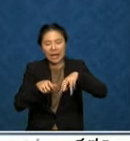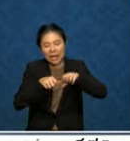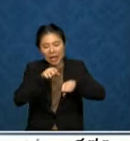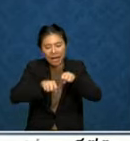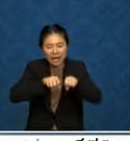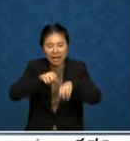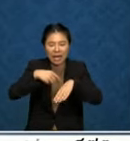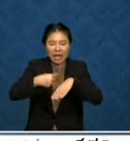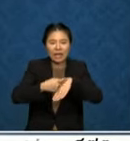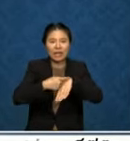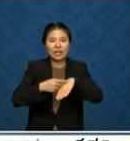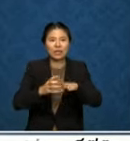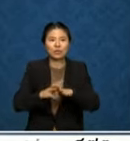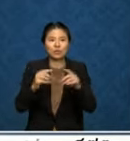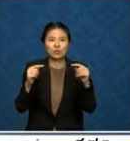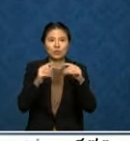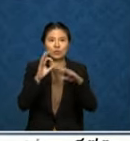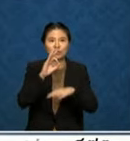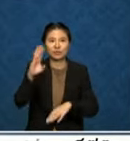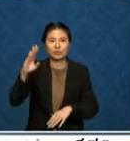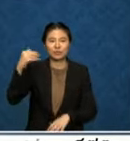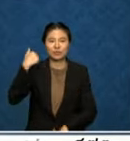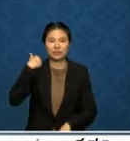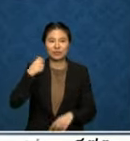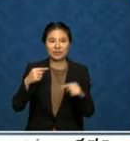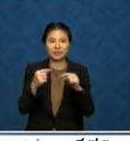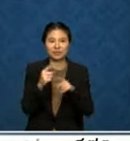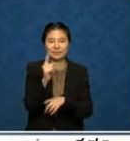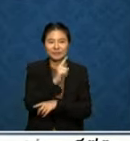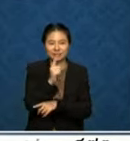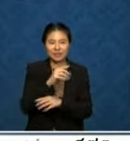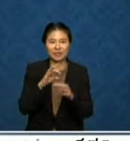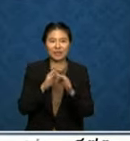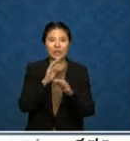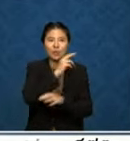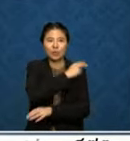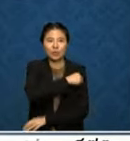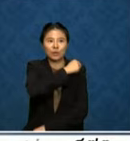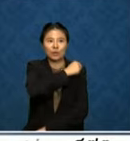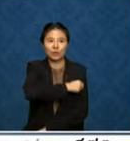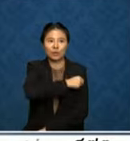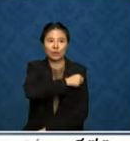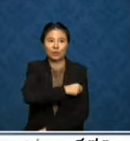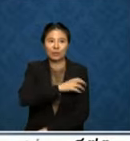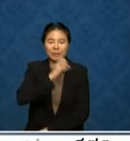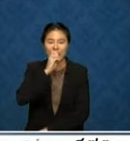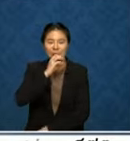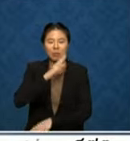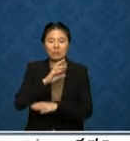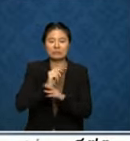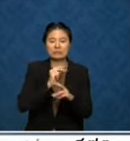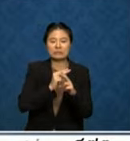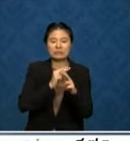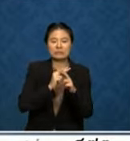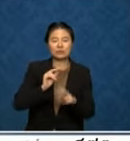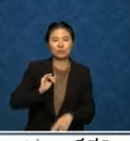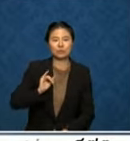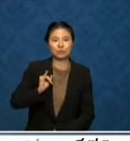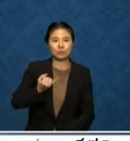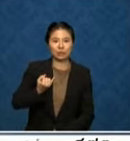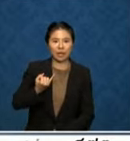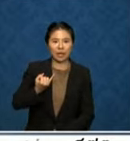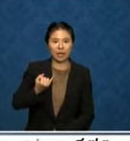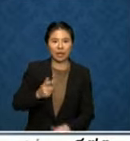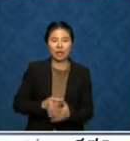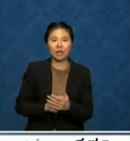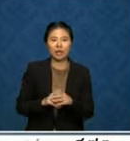Facebook ซึ่งทาง Facebook เนี่ยโดยอ้างถึงว่ามีโรงพยาบาลจุฬาภรณ์โรงพยาบาลอะ